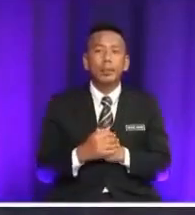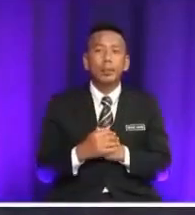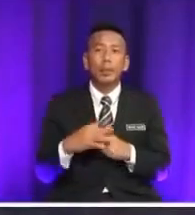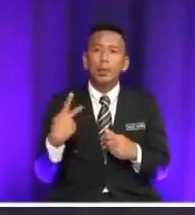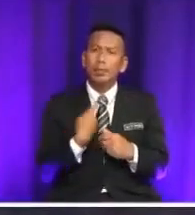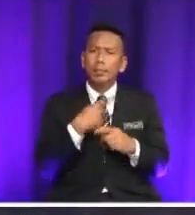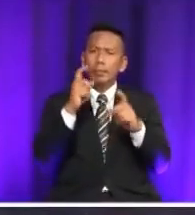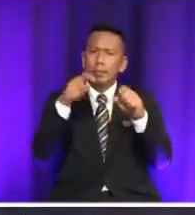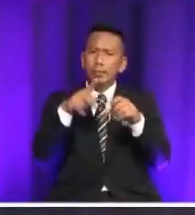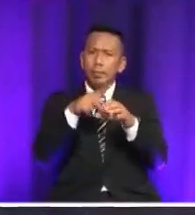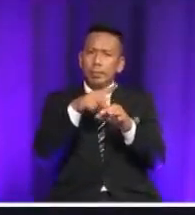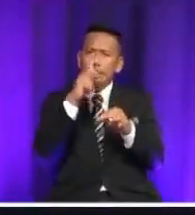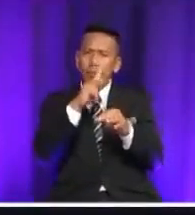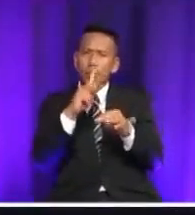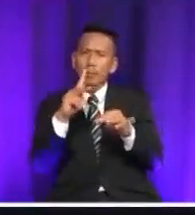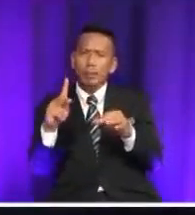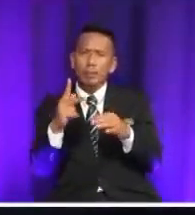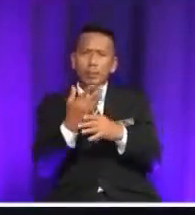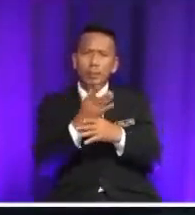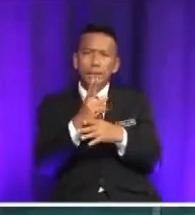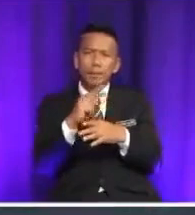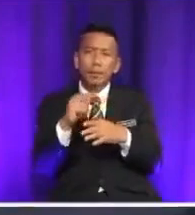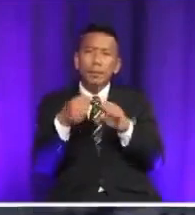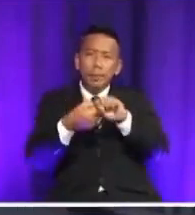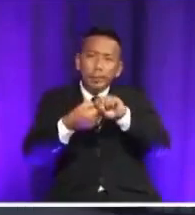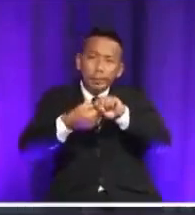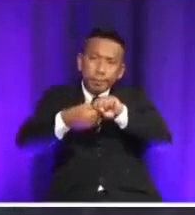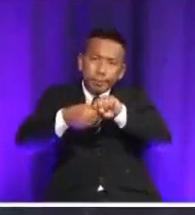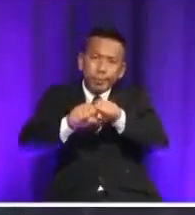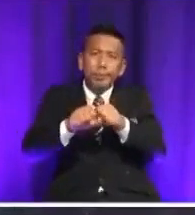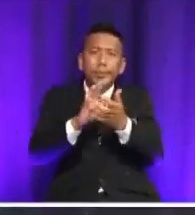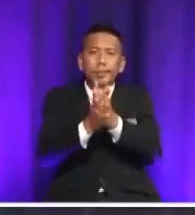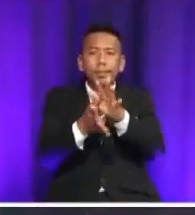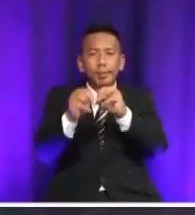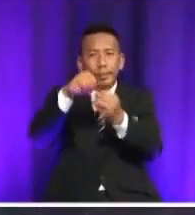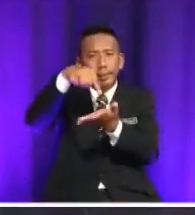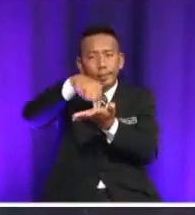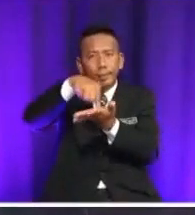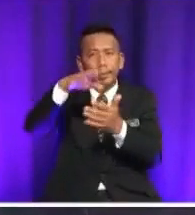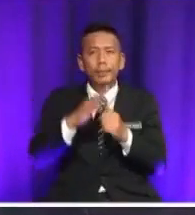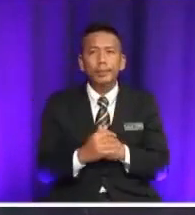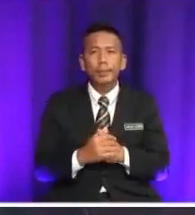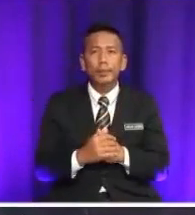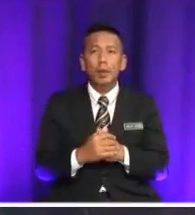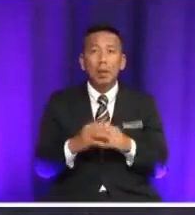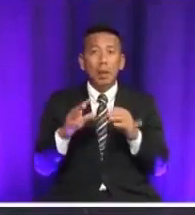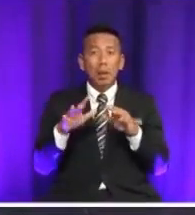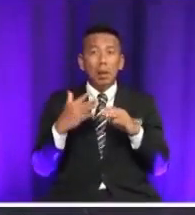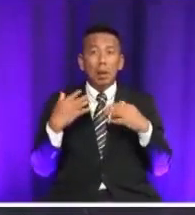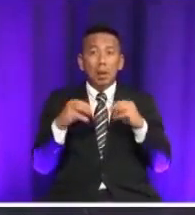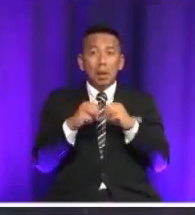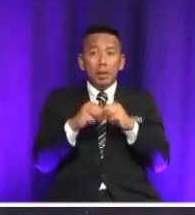kan bagian inilah Oke Supaya jadi jadi macam Iya makanya dia ada macam